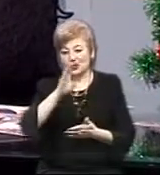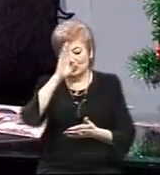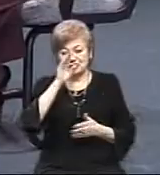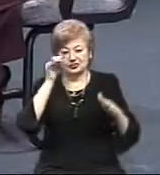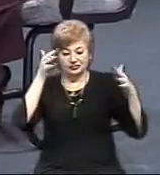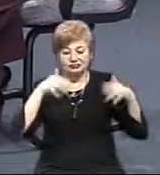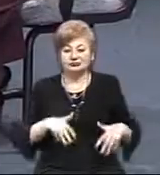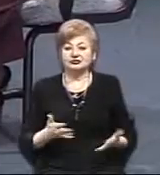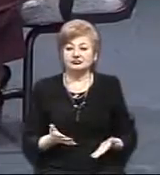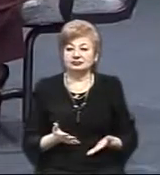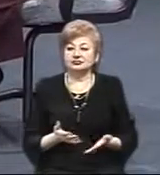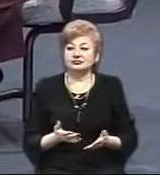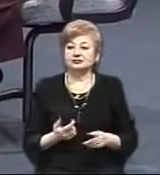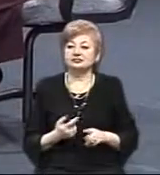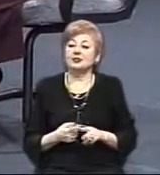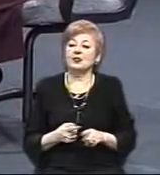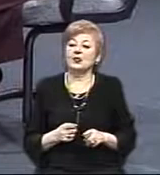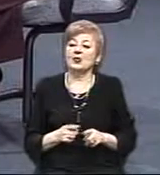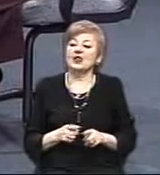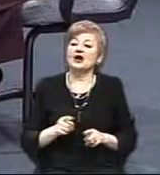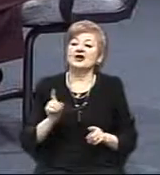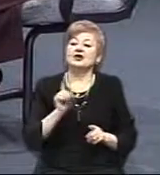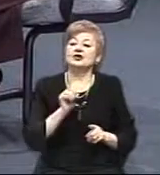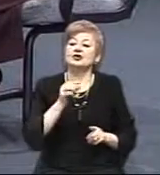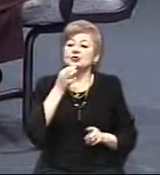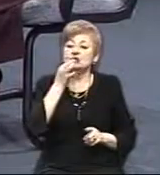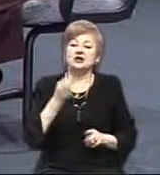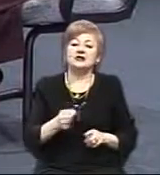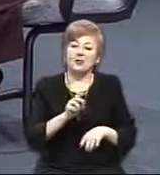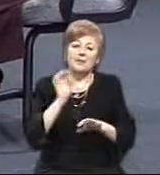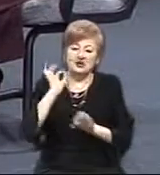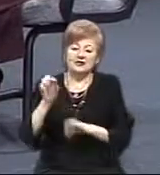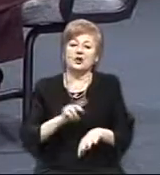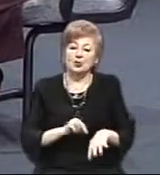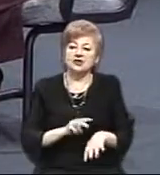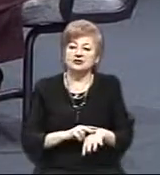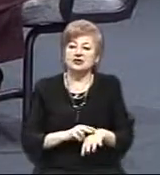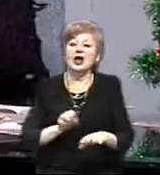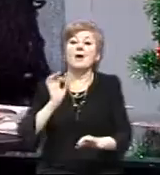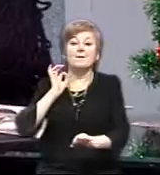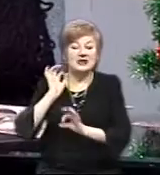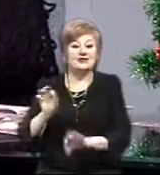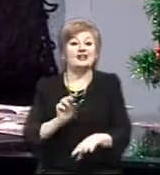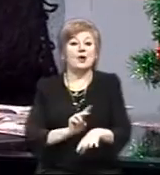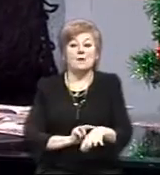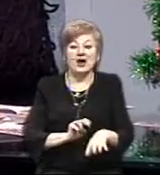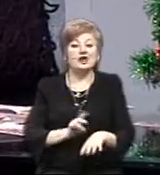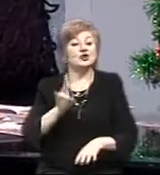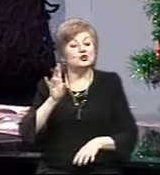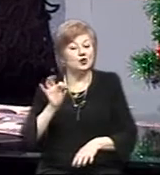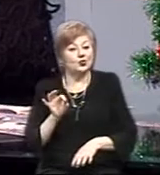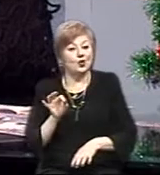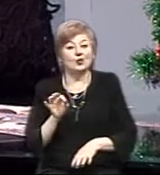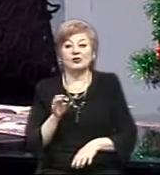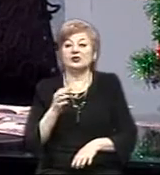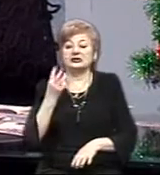невігласов і тих, хто хамськи себе веде. Що там сказано, подзвонила в поліцію, так? Да? Так. подзвонила в поліцію, але мінус 3